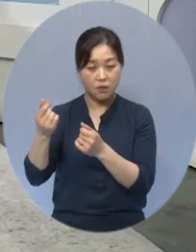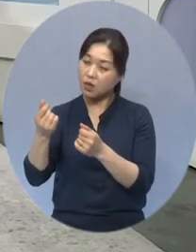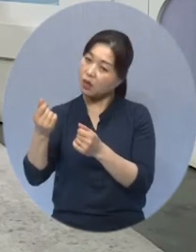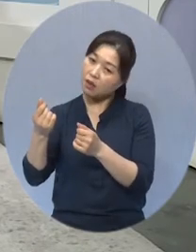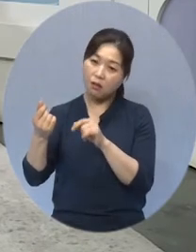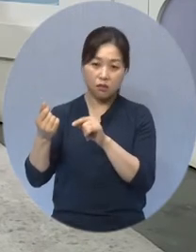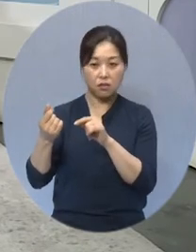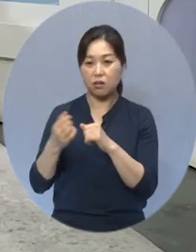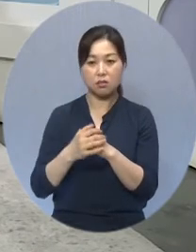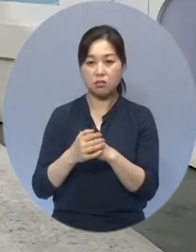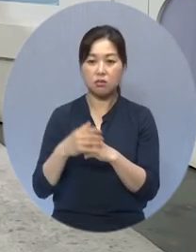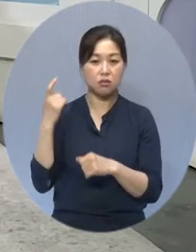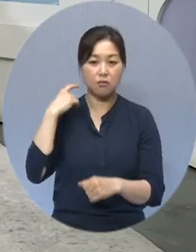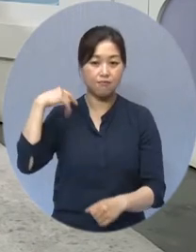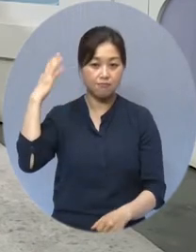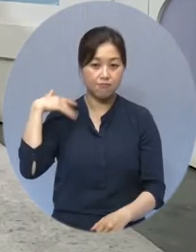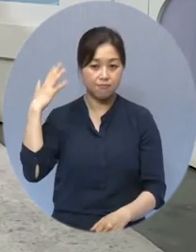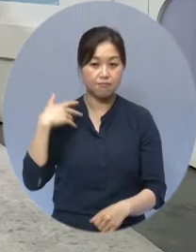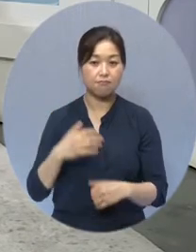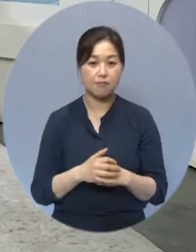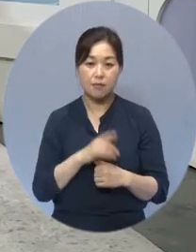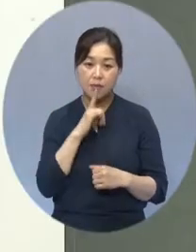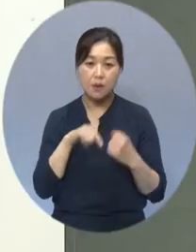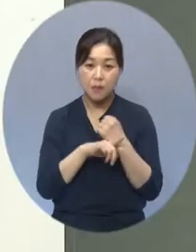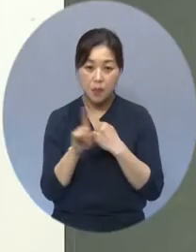근자에 와서 못 들었어요. 네. 무슨 얘기냐.